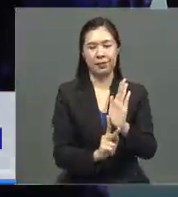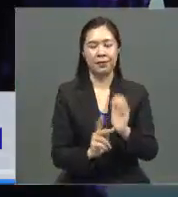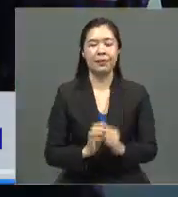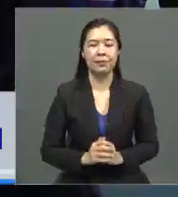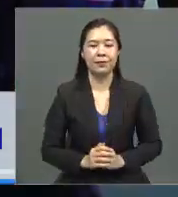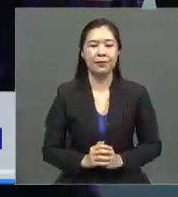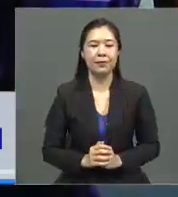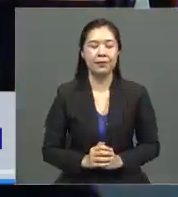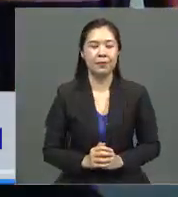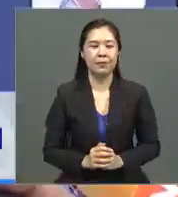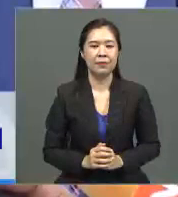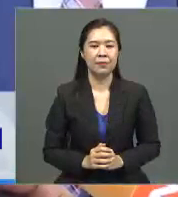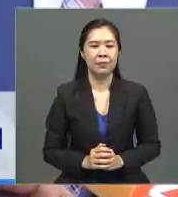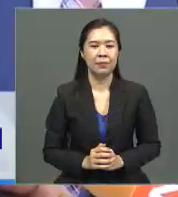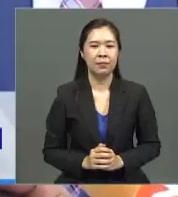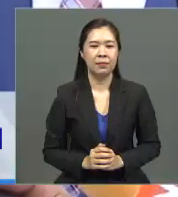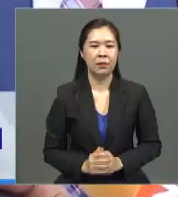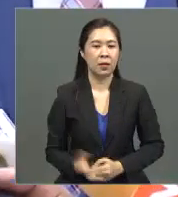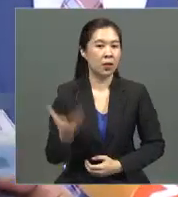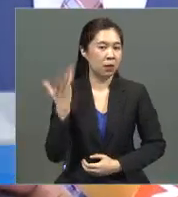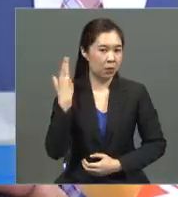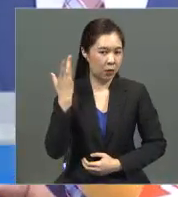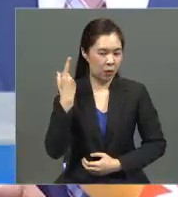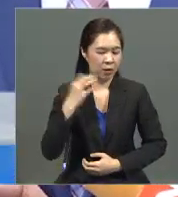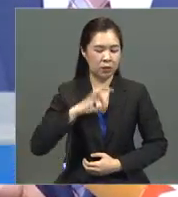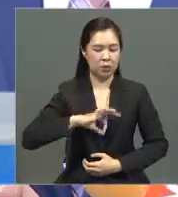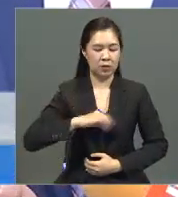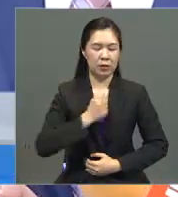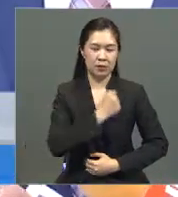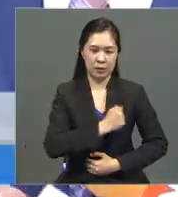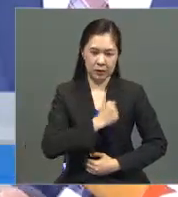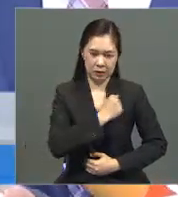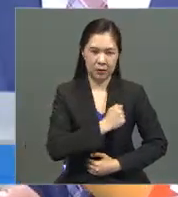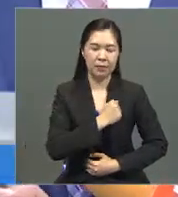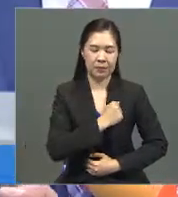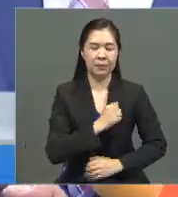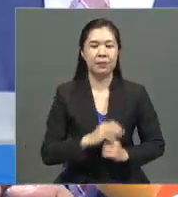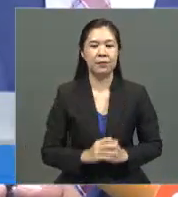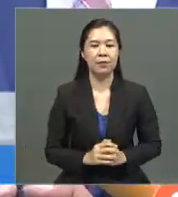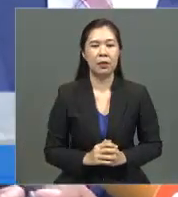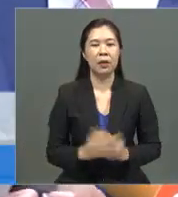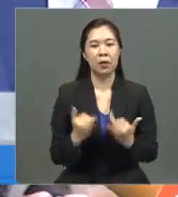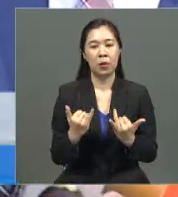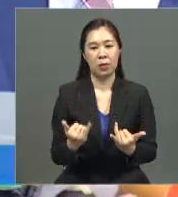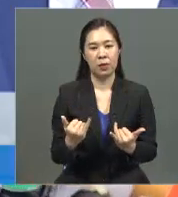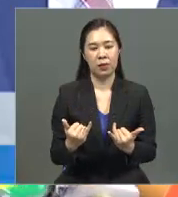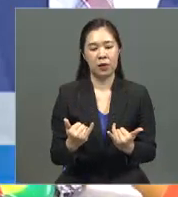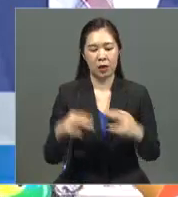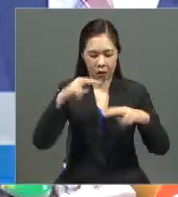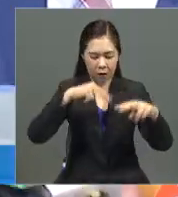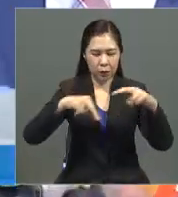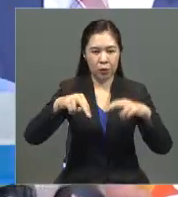ครับ นะเมื่อวานก็เป็นที่น่าเสียใจว่ามันเกิดขึ้นได้ยังไงนะวันนี้ก็ให้เขาสอบสวนติดต